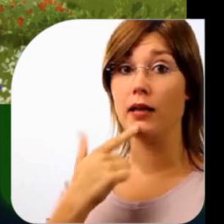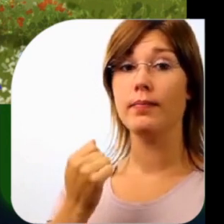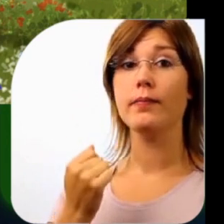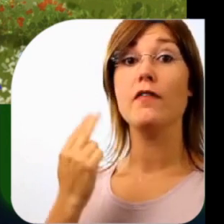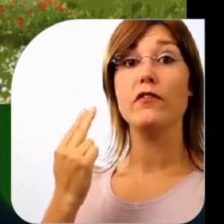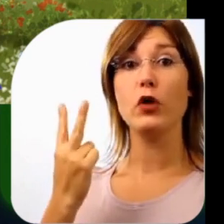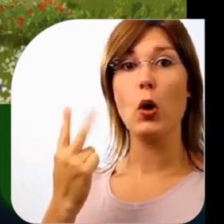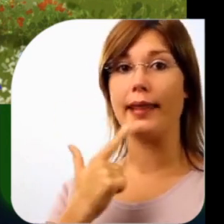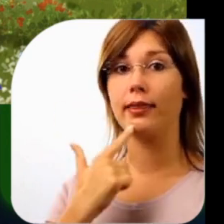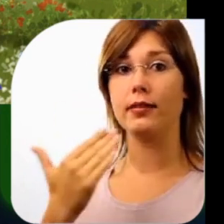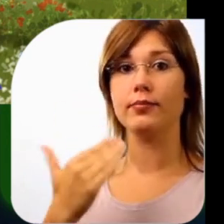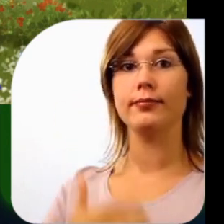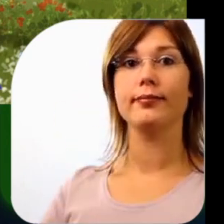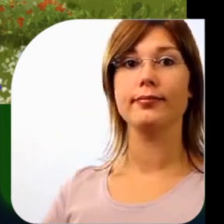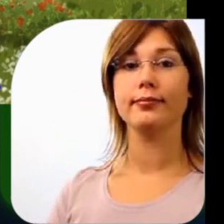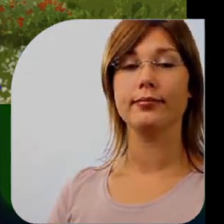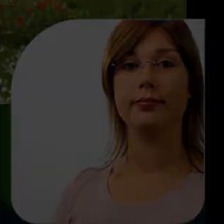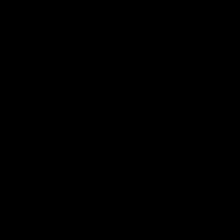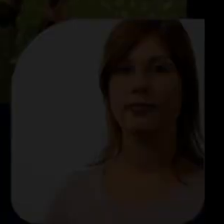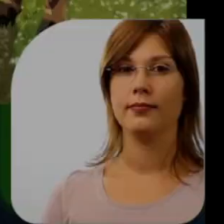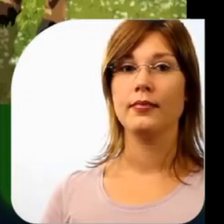s'appelait Violette.